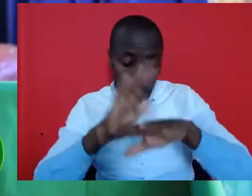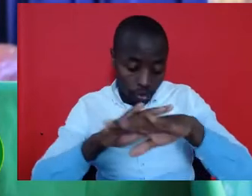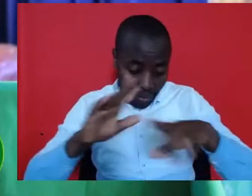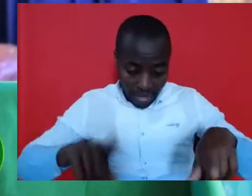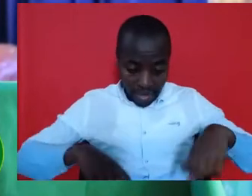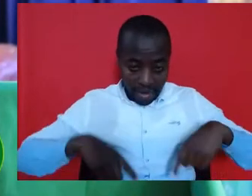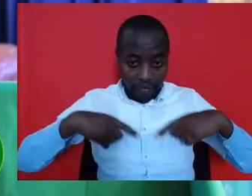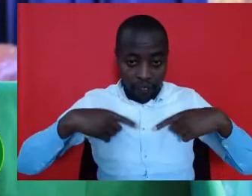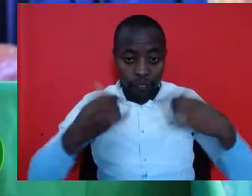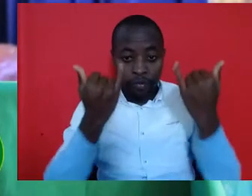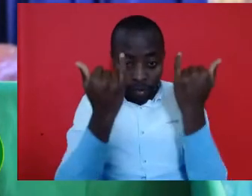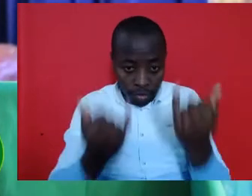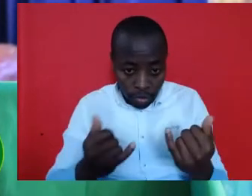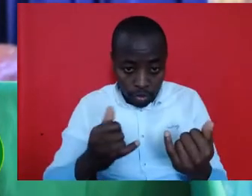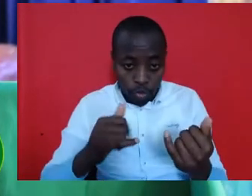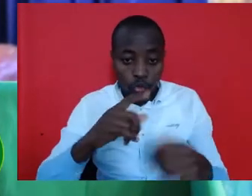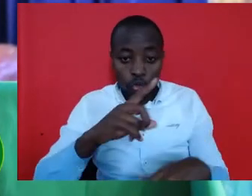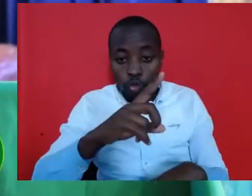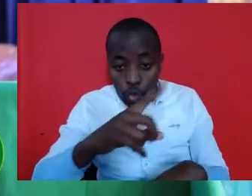Basi pandeni mlimani,